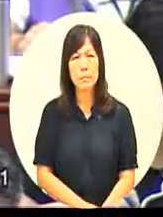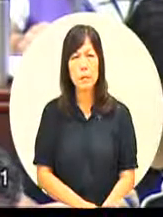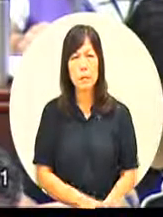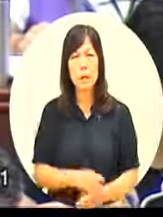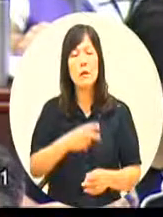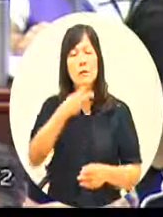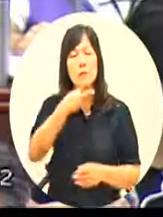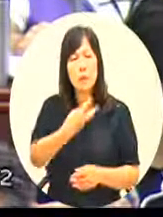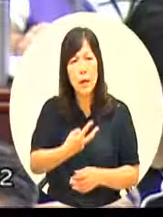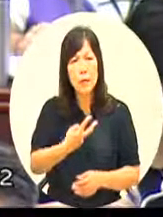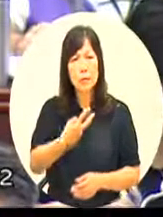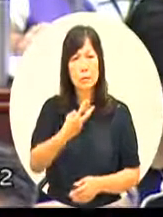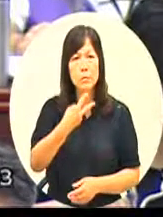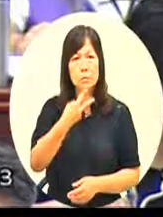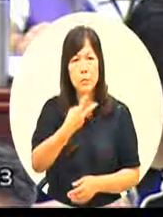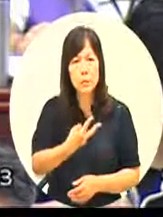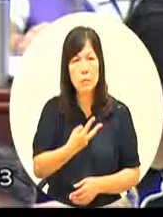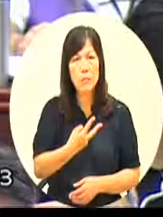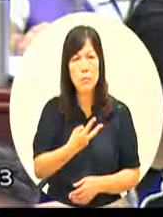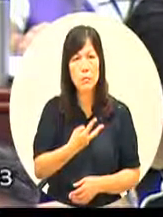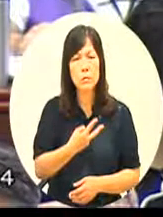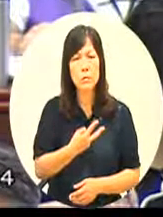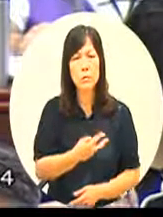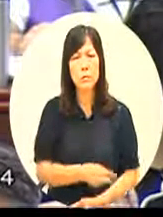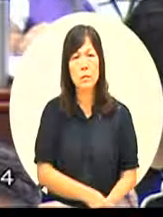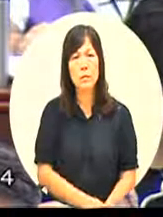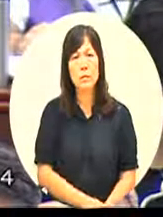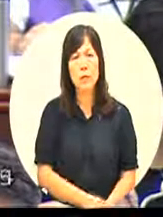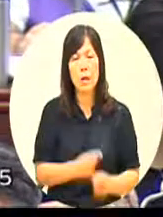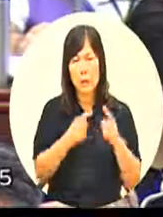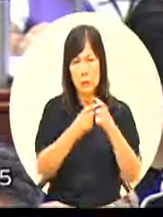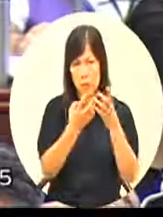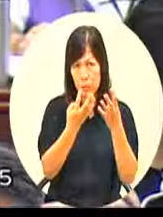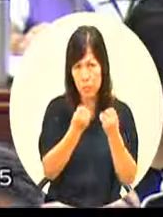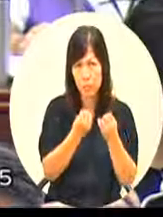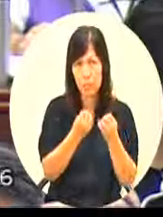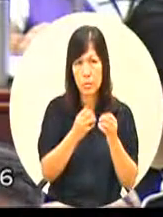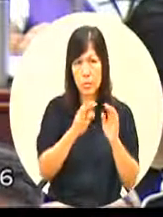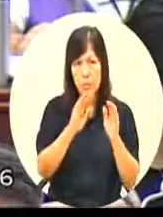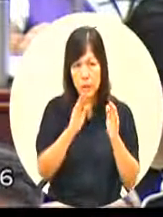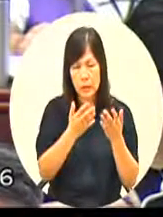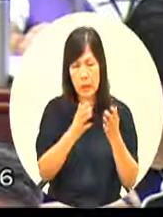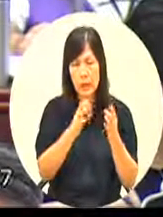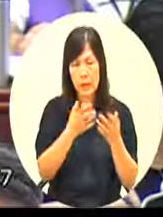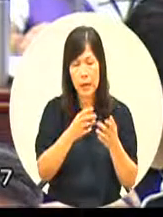2岁的部分大概是人数的部分大概是